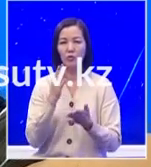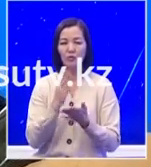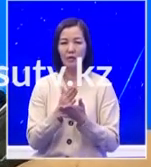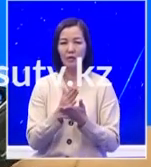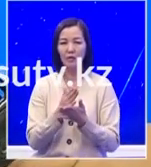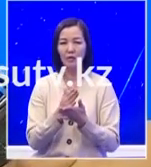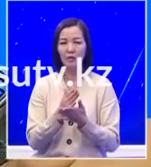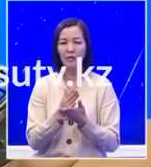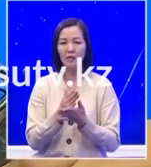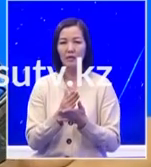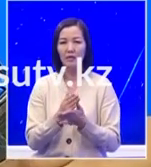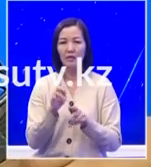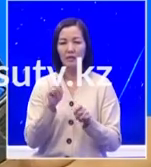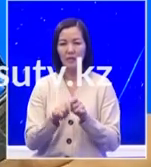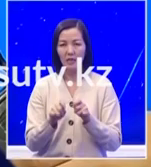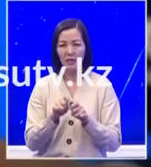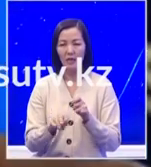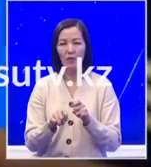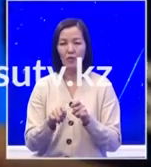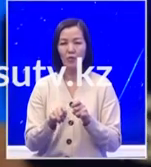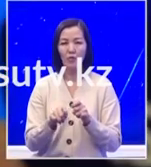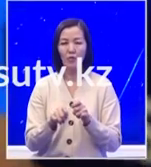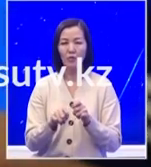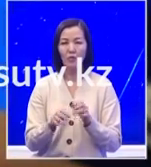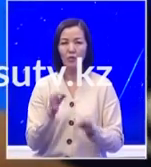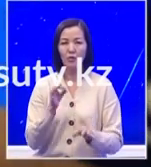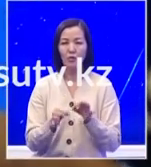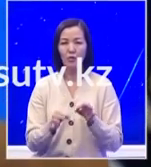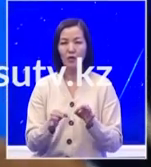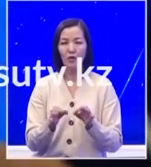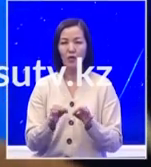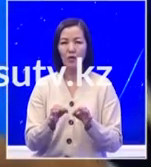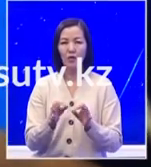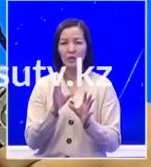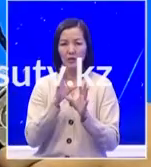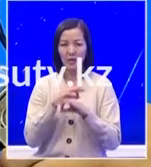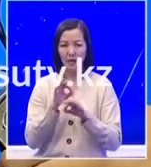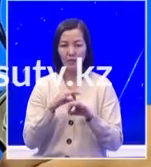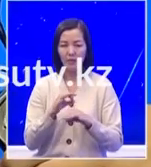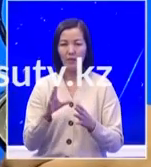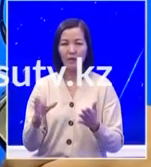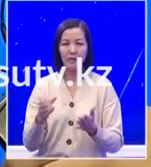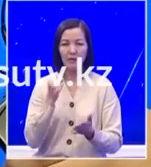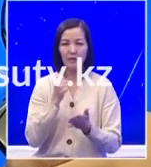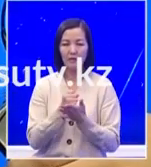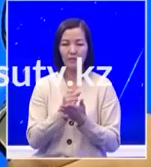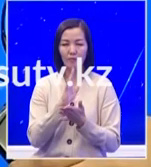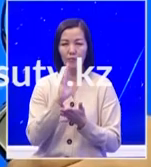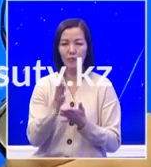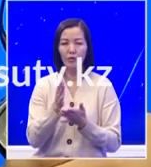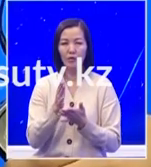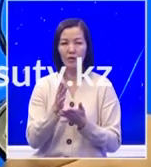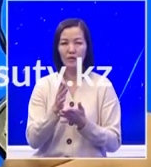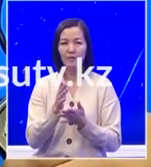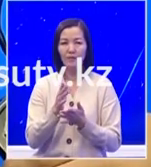жатыр. Тергеу барысында сот сараптамалар тағайындалды. Осы тергеу